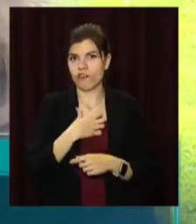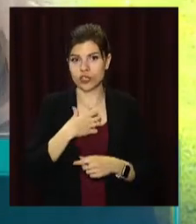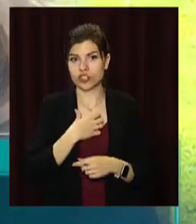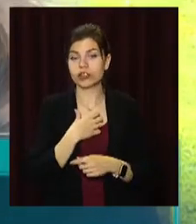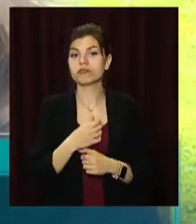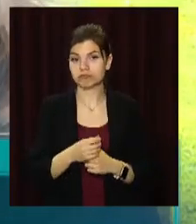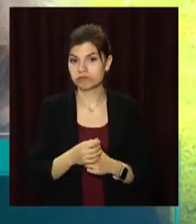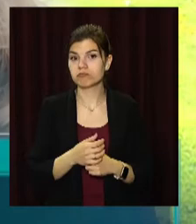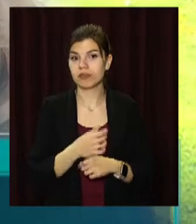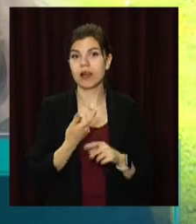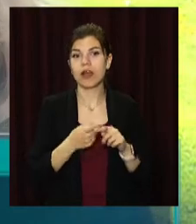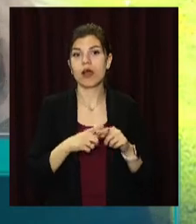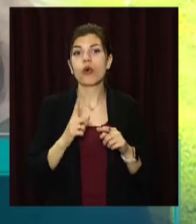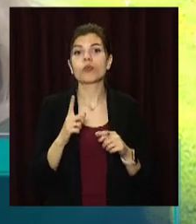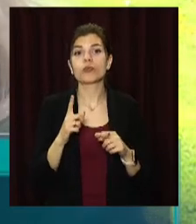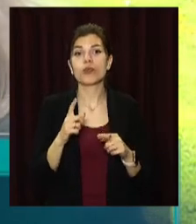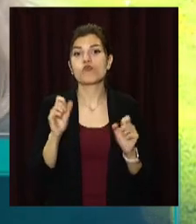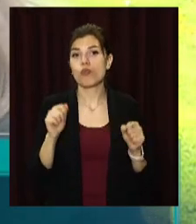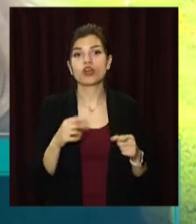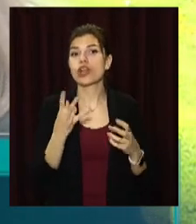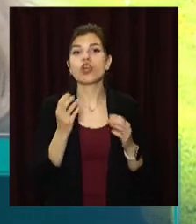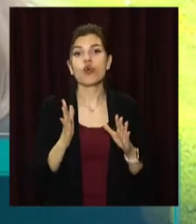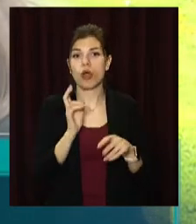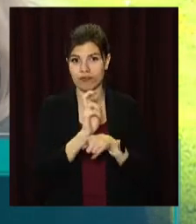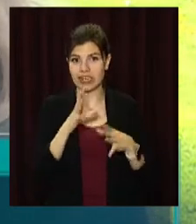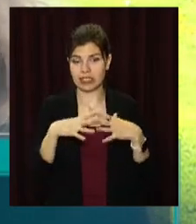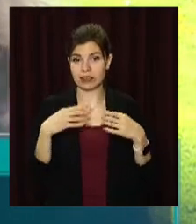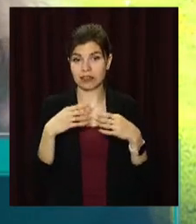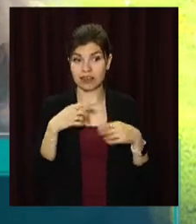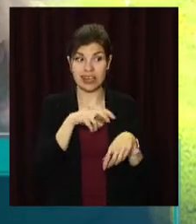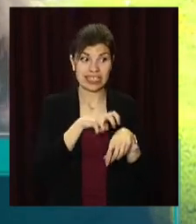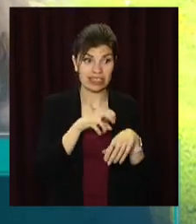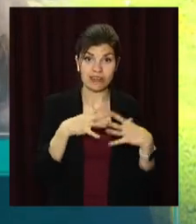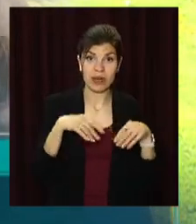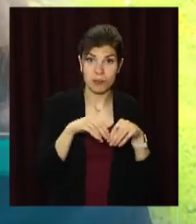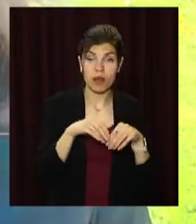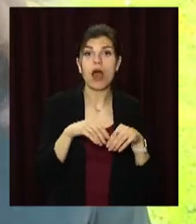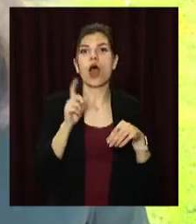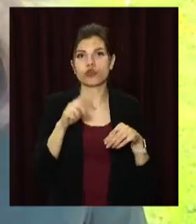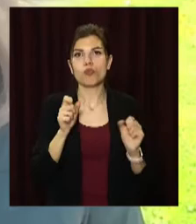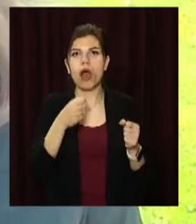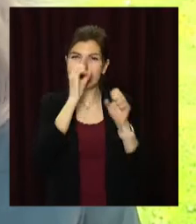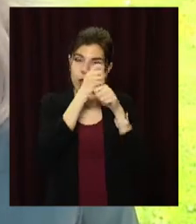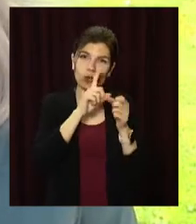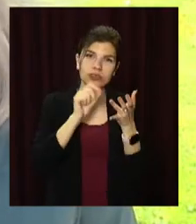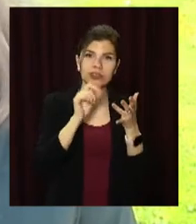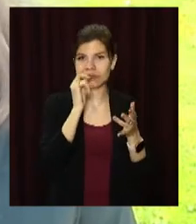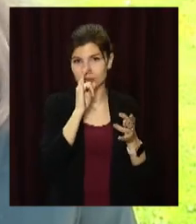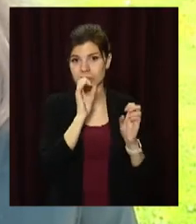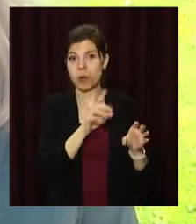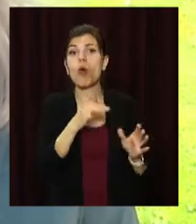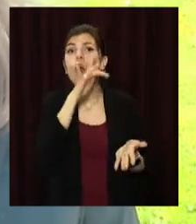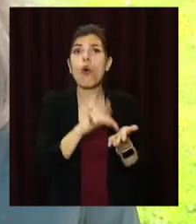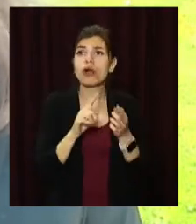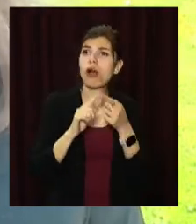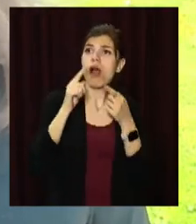діяти. Тим більше можна не просто відвідувати лікаря, а й лабораторні дослідження здійснювати. Ми знаходимося на відстані від